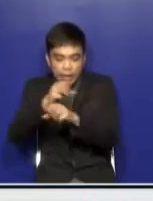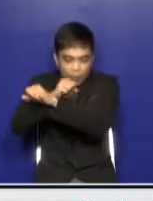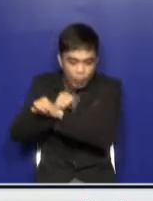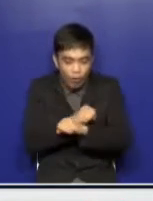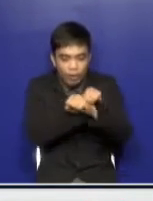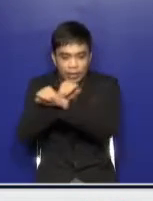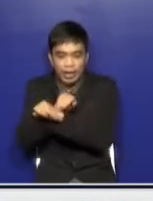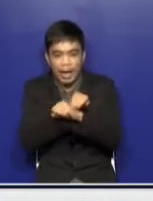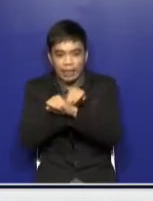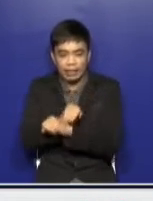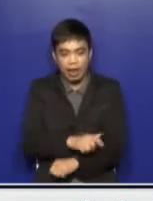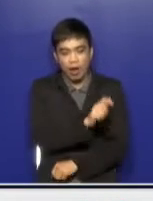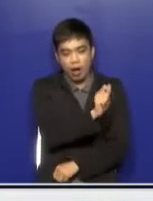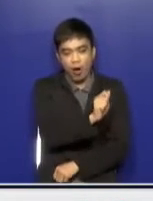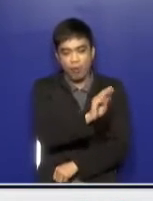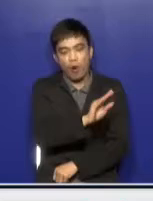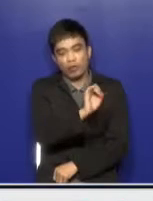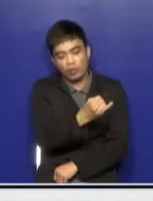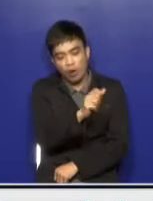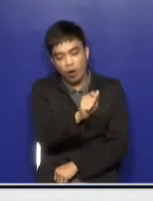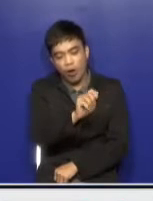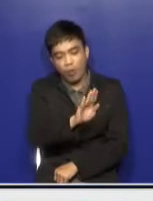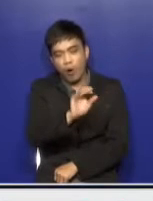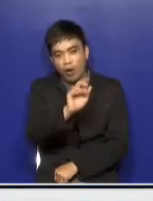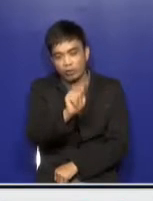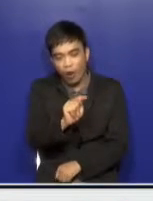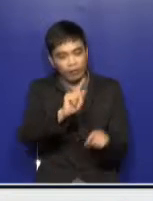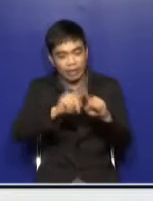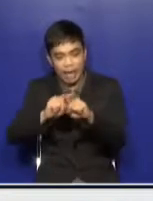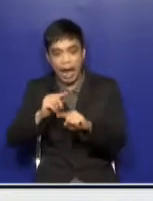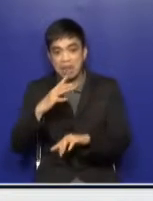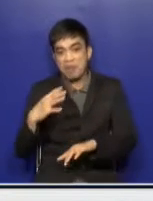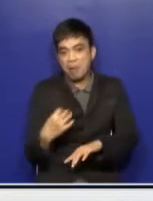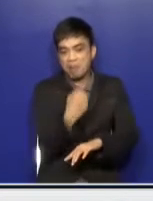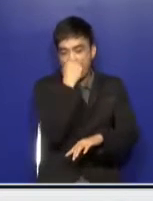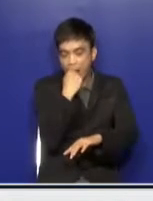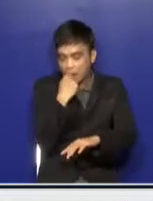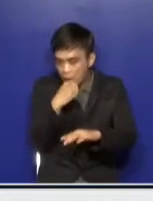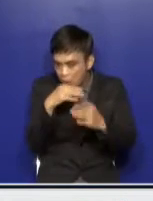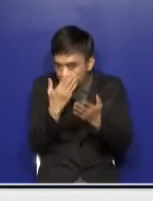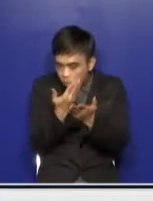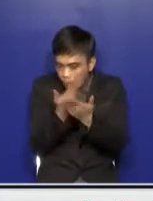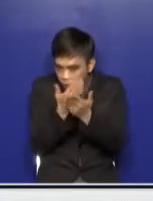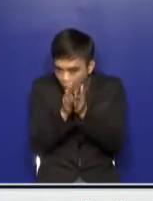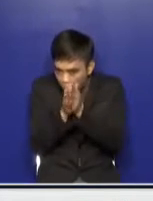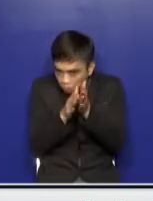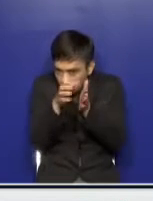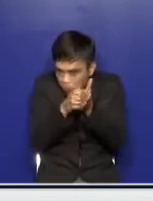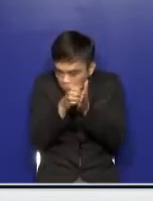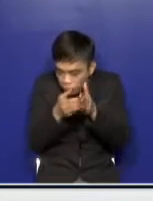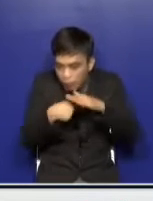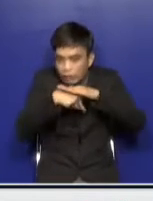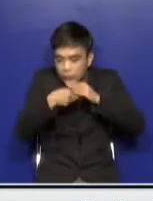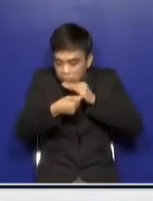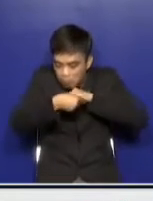สิ่งไอ้บางแห่งที่ใช้อำนาจเพื่อที่จะหาผลประโยชน์ใส่ตัวโดยไม่